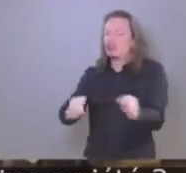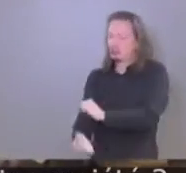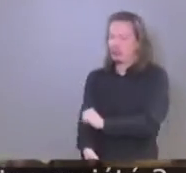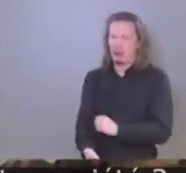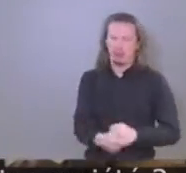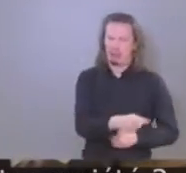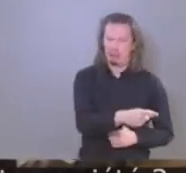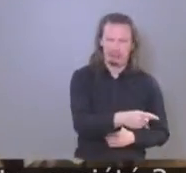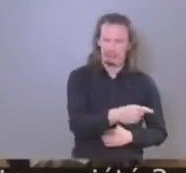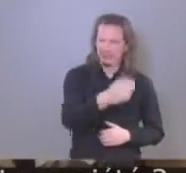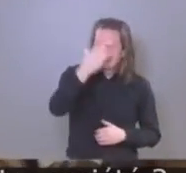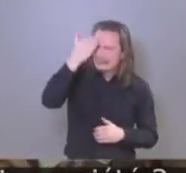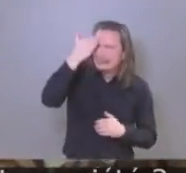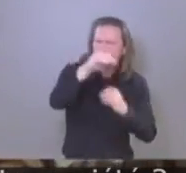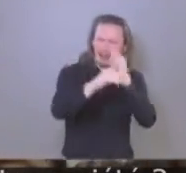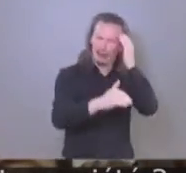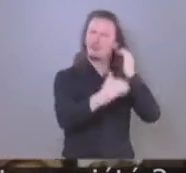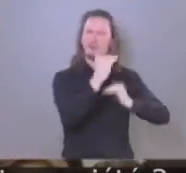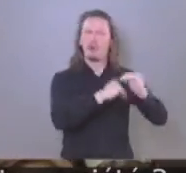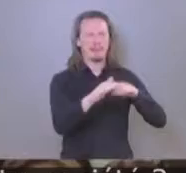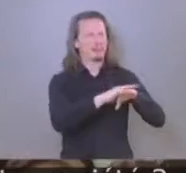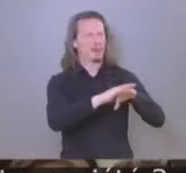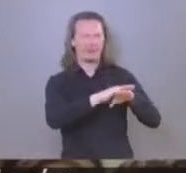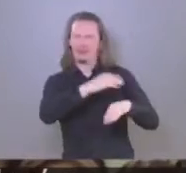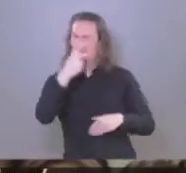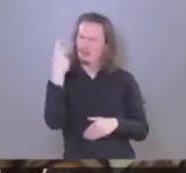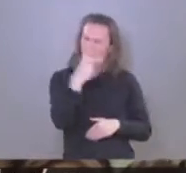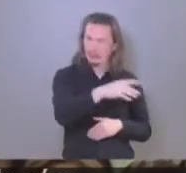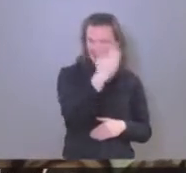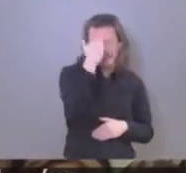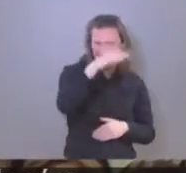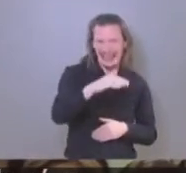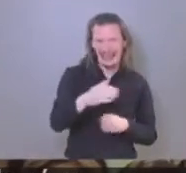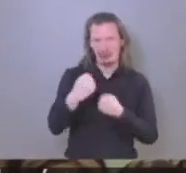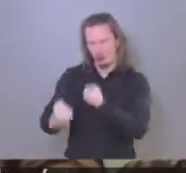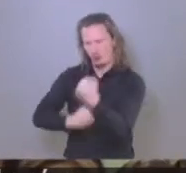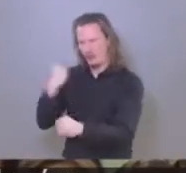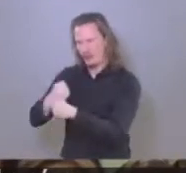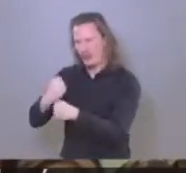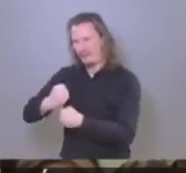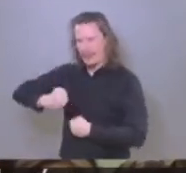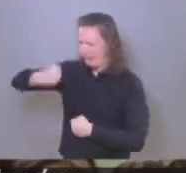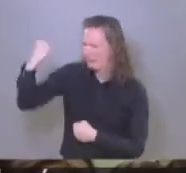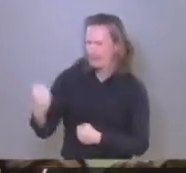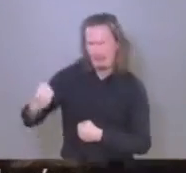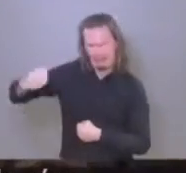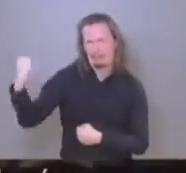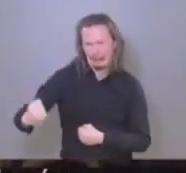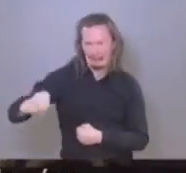qu'ils savent très bien que le programme politique qui est le leur va aggraver la souffrance au travail, la